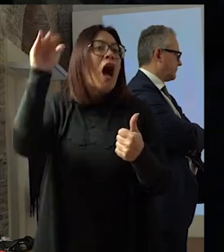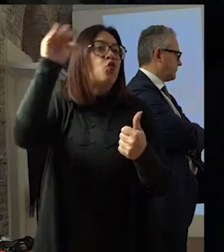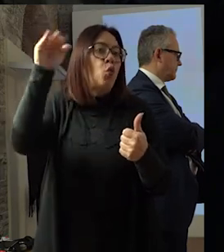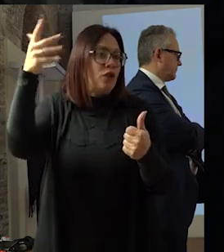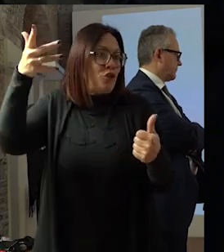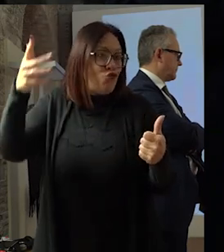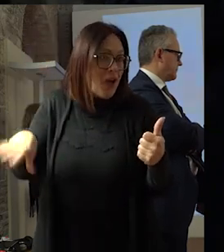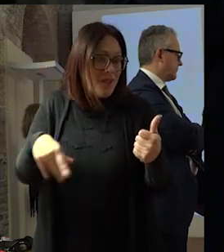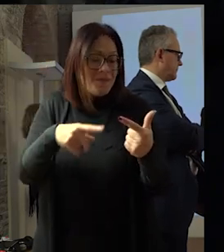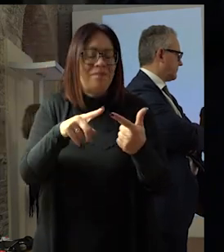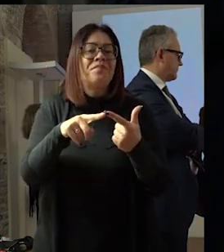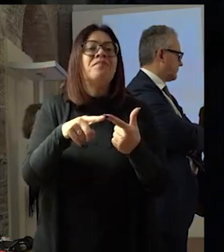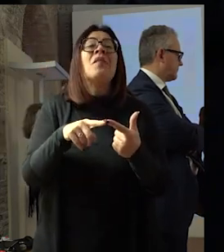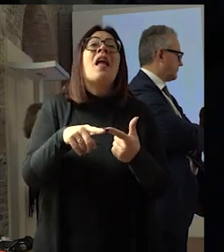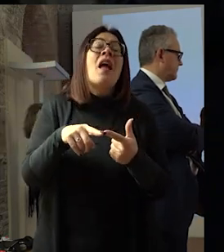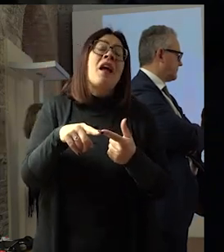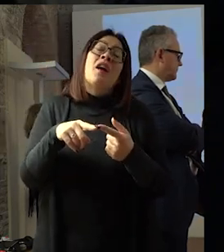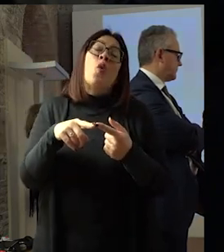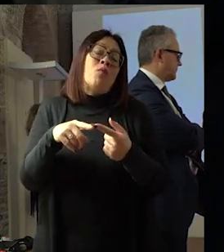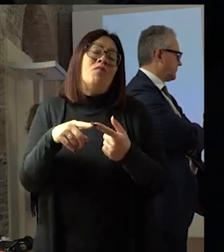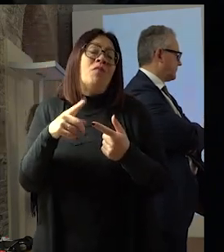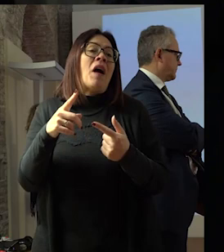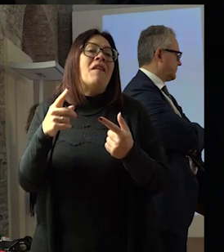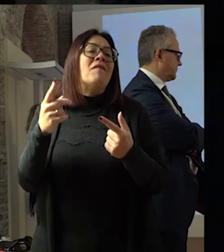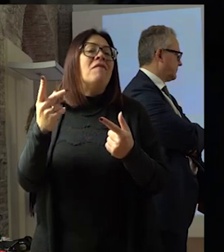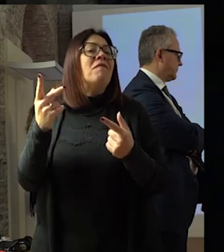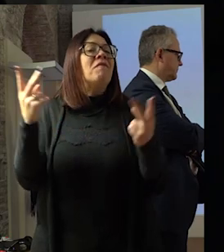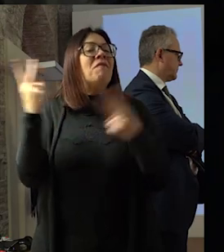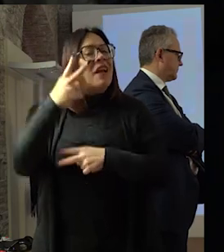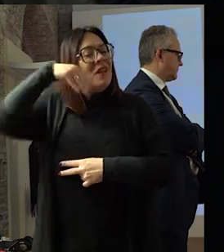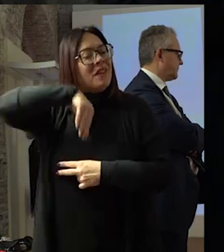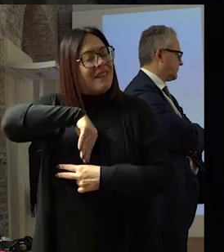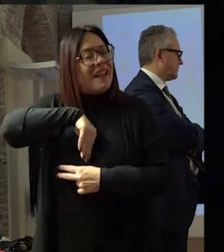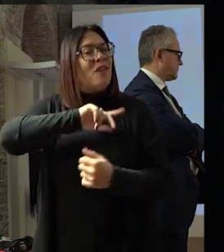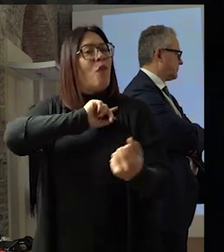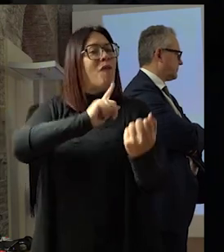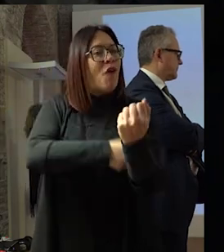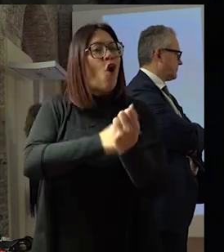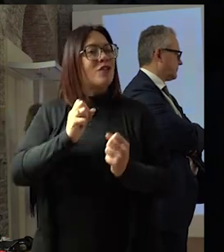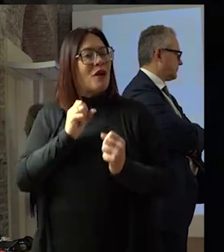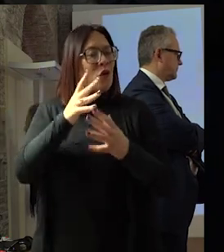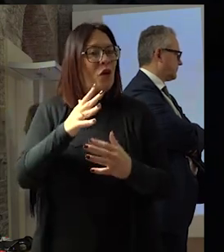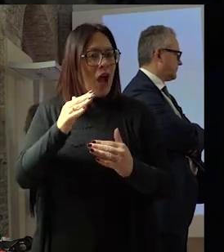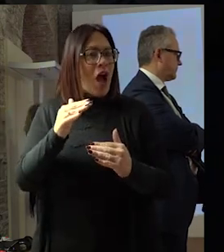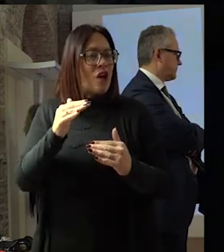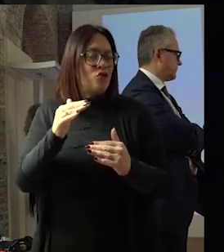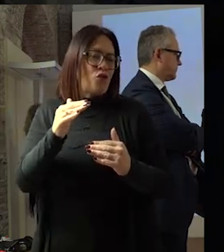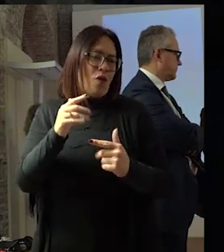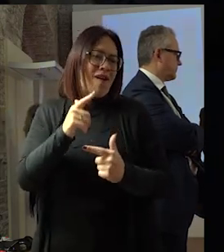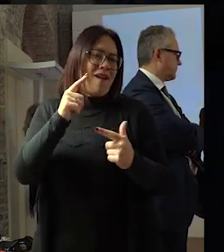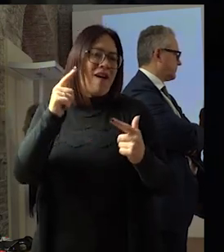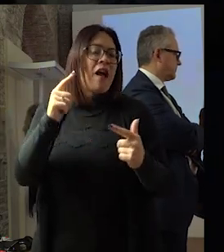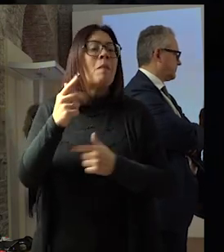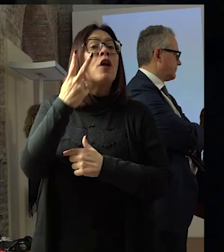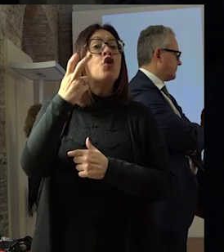e avete quindi anche sicuramente più forza e coraggio come tutti noi, ma trovate anche un